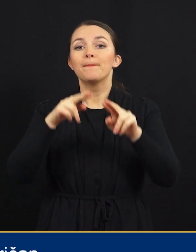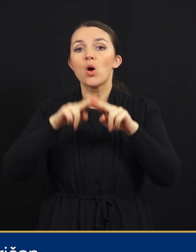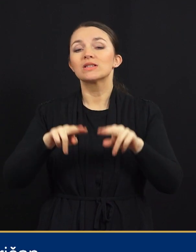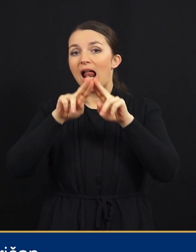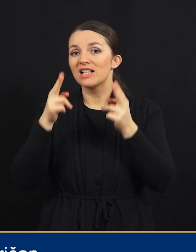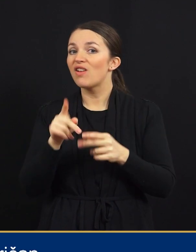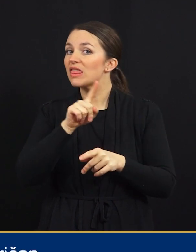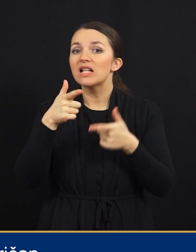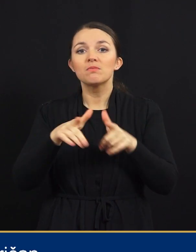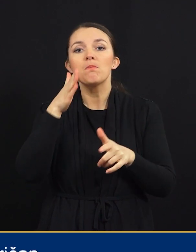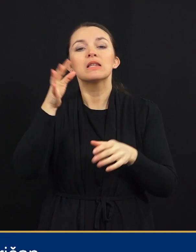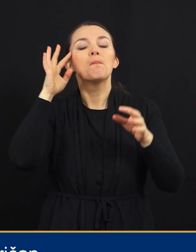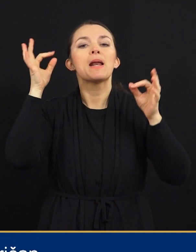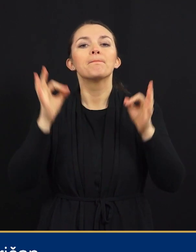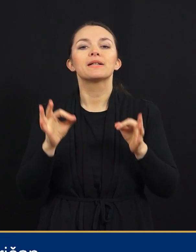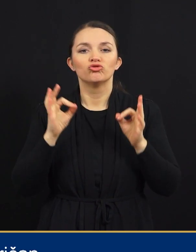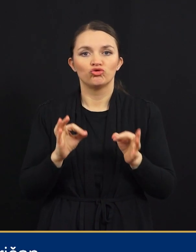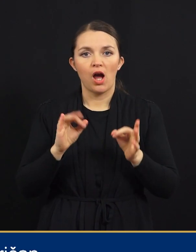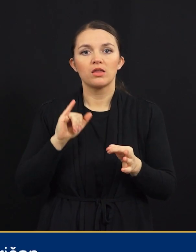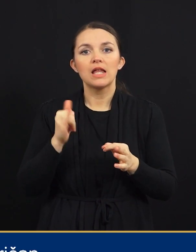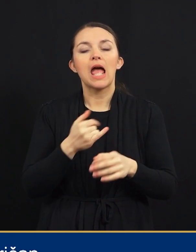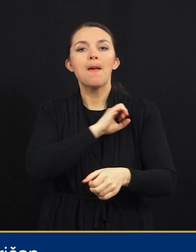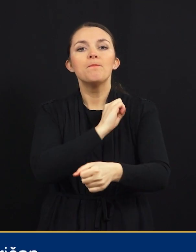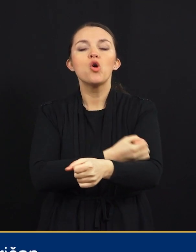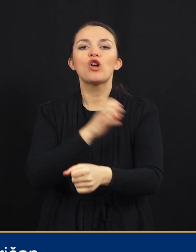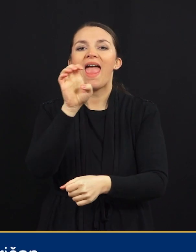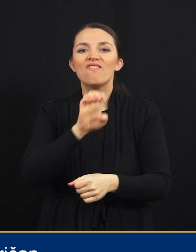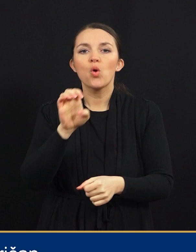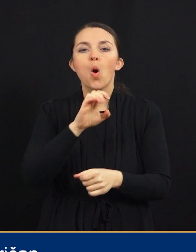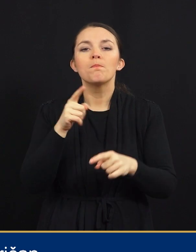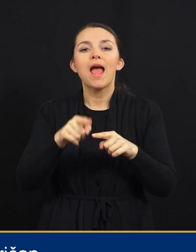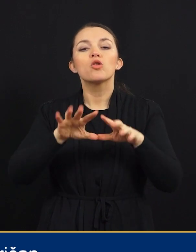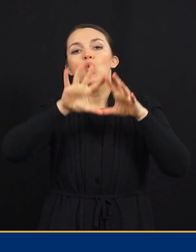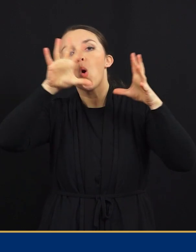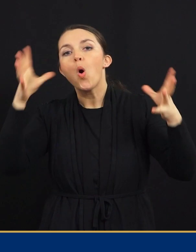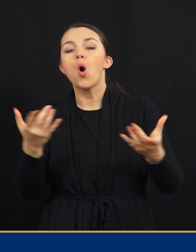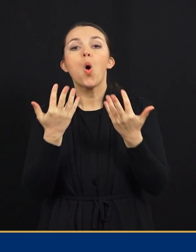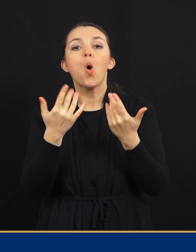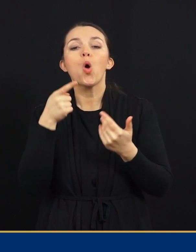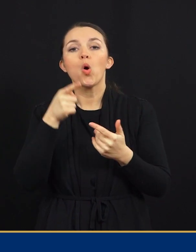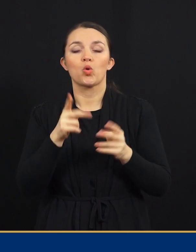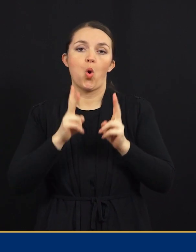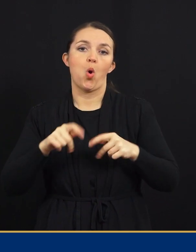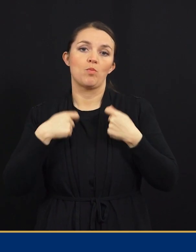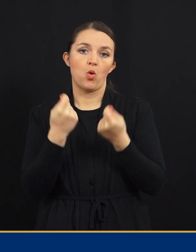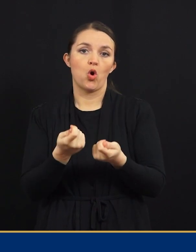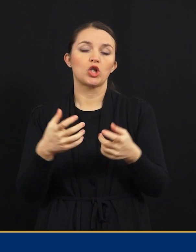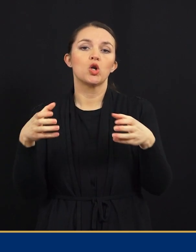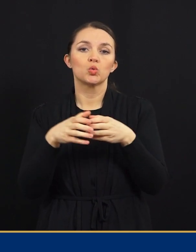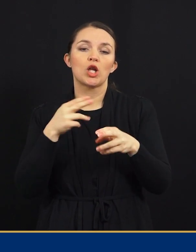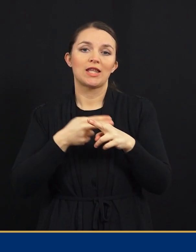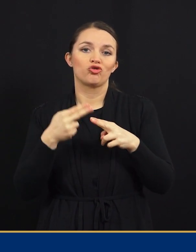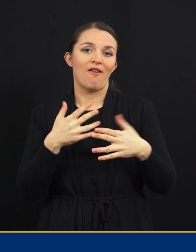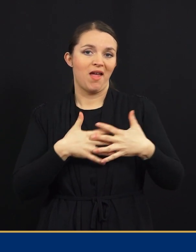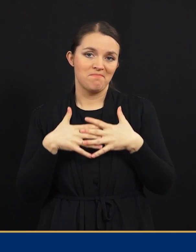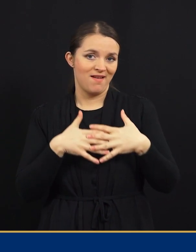Preostali svet ne sme biti prepričan, da je moč Evrope ravno tolikšna, kolikor ji to omogočajo Združene